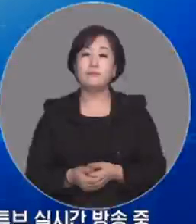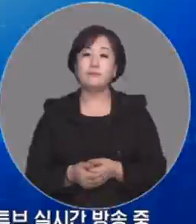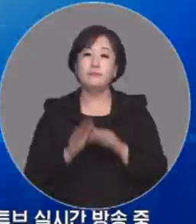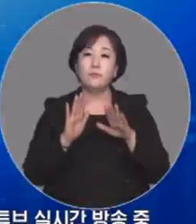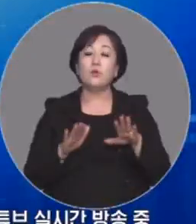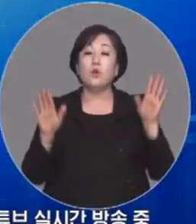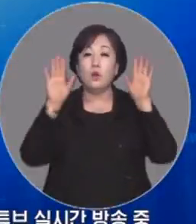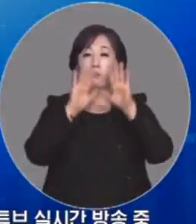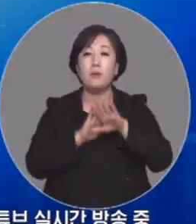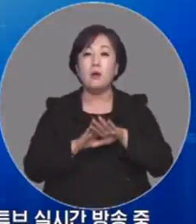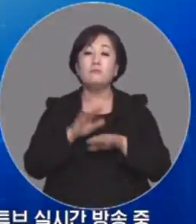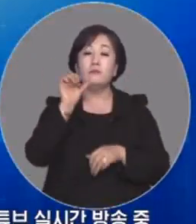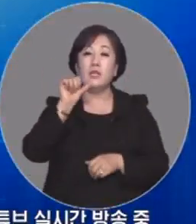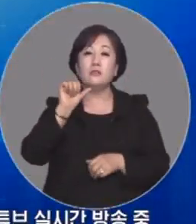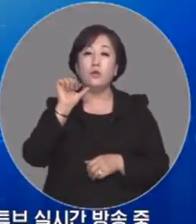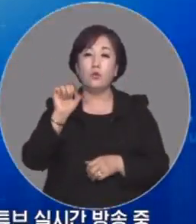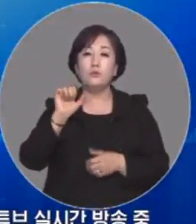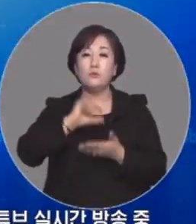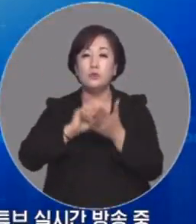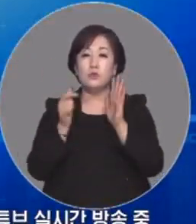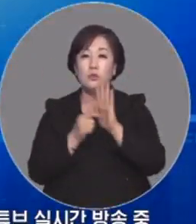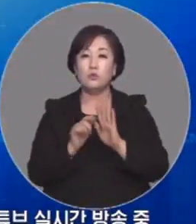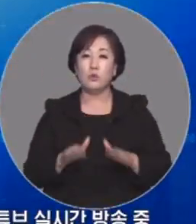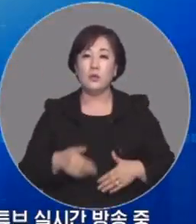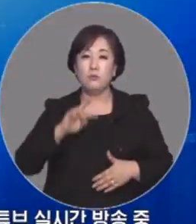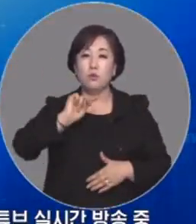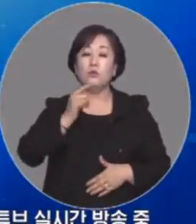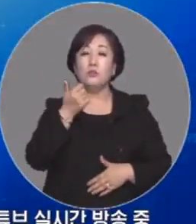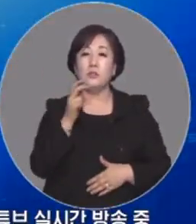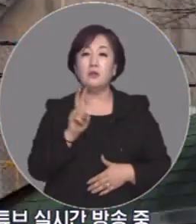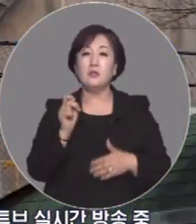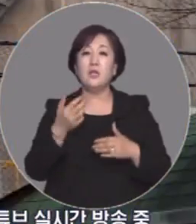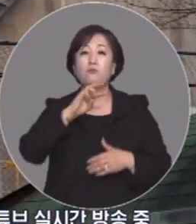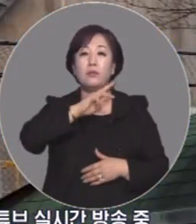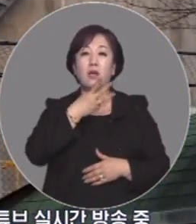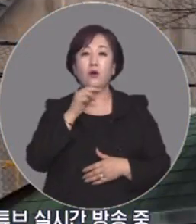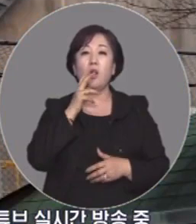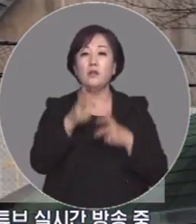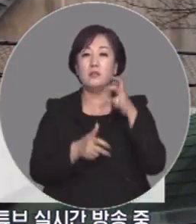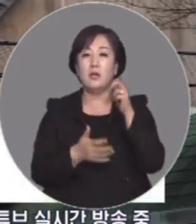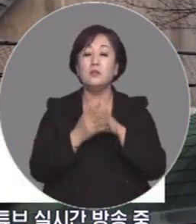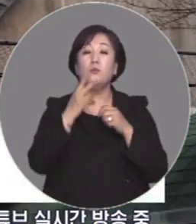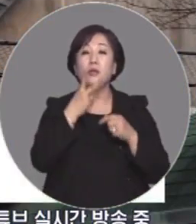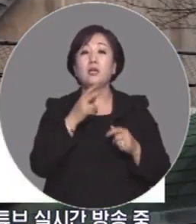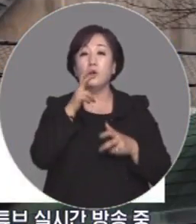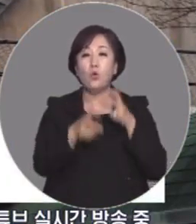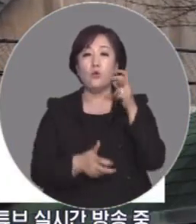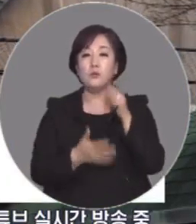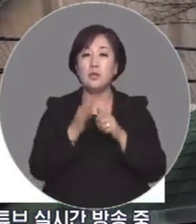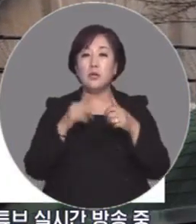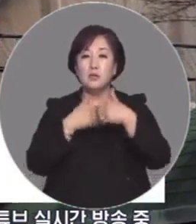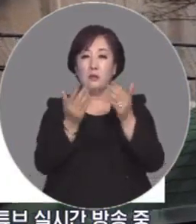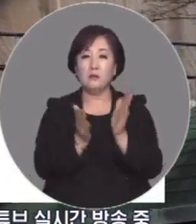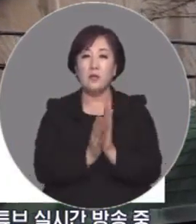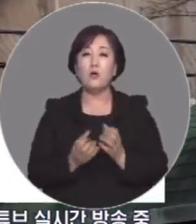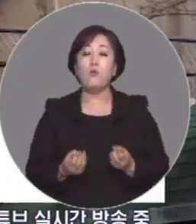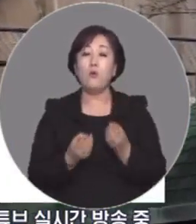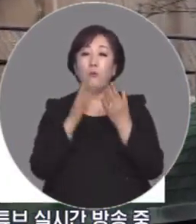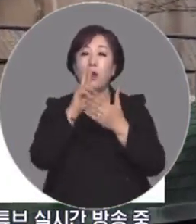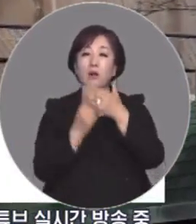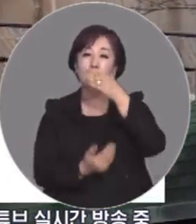오늘 저녁 5시 50분쯤 울산 남구 선암동 태광산업 울산 2공장에서 탱크 폭발 사고가